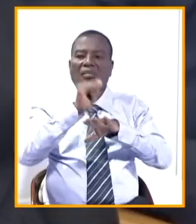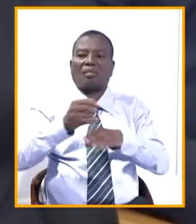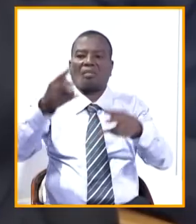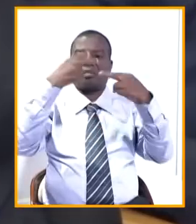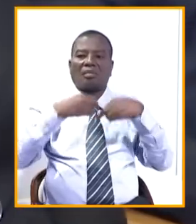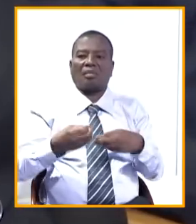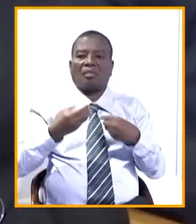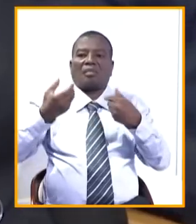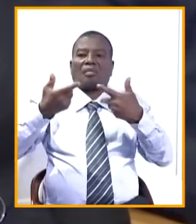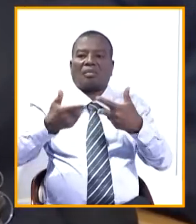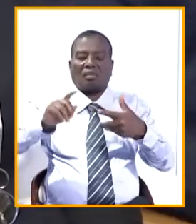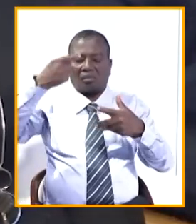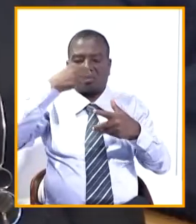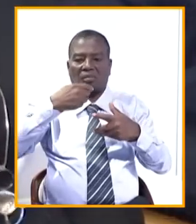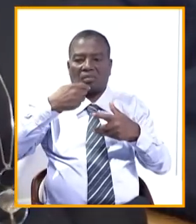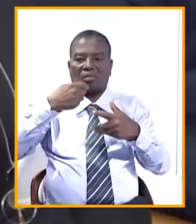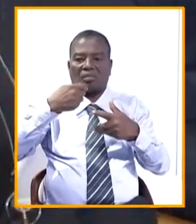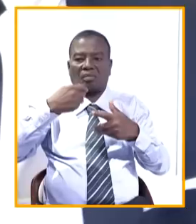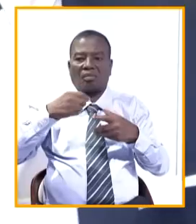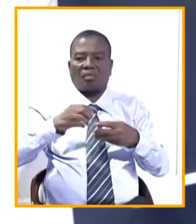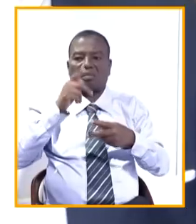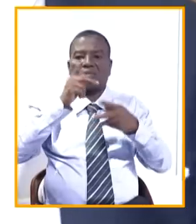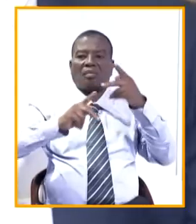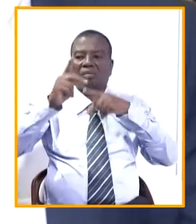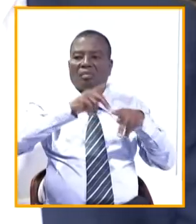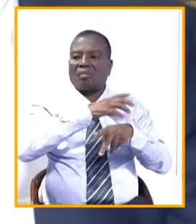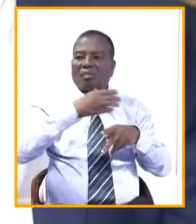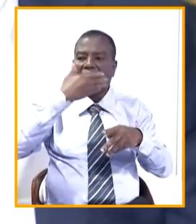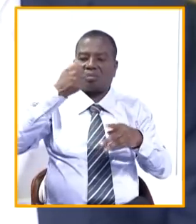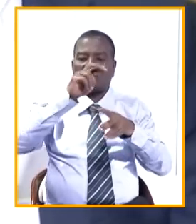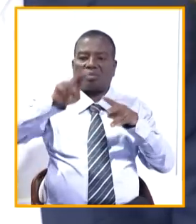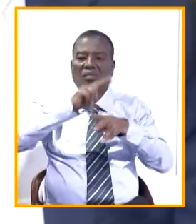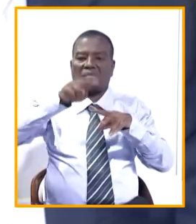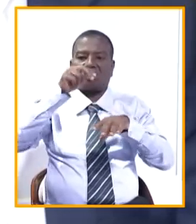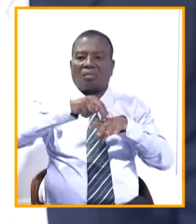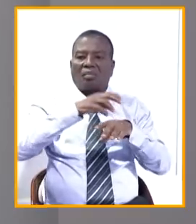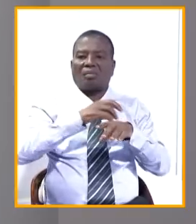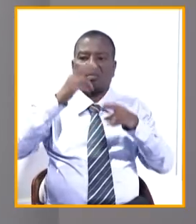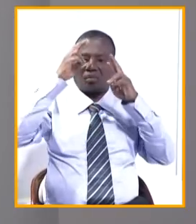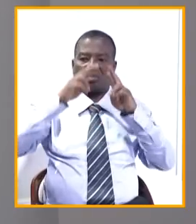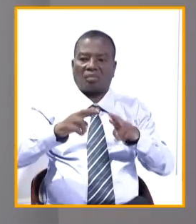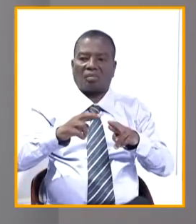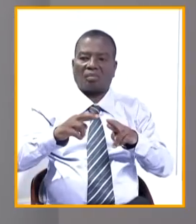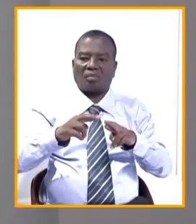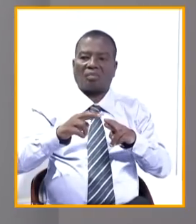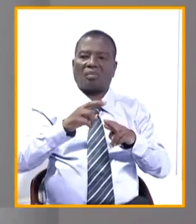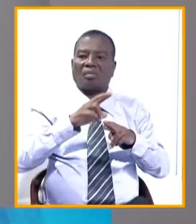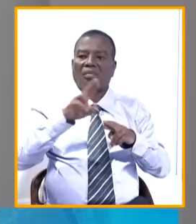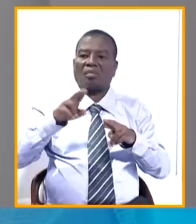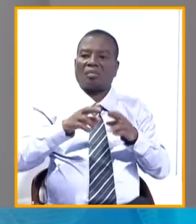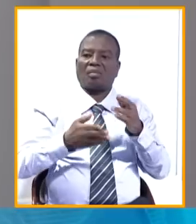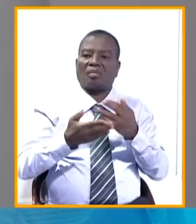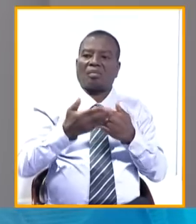donc optimiser la gouvernance publique via une meilleure utilisation des ressources. Le respect des quantum de l'indemnité